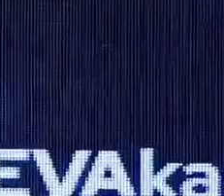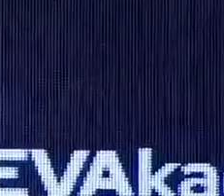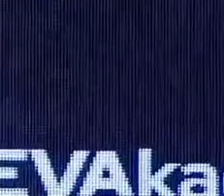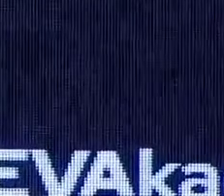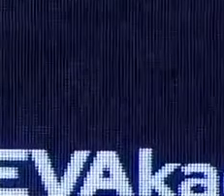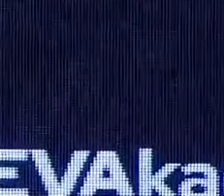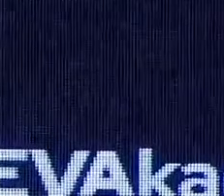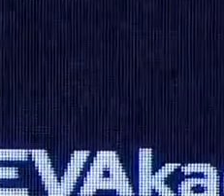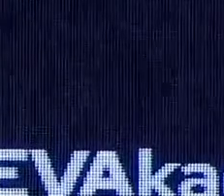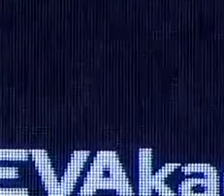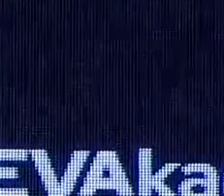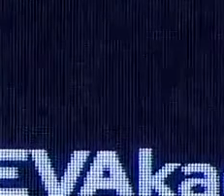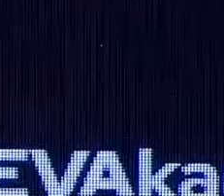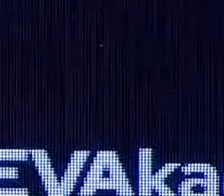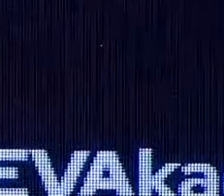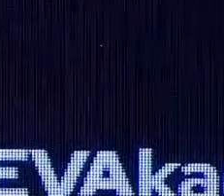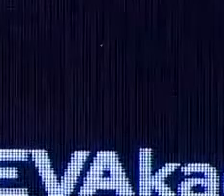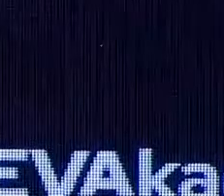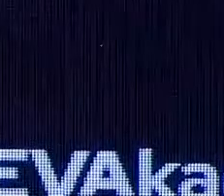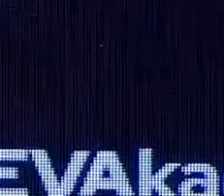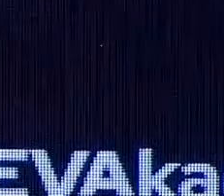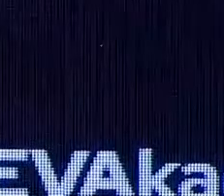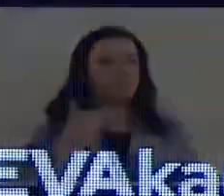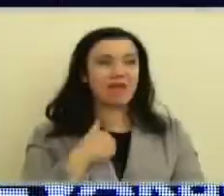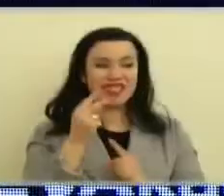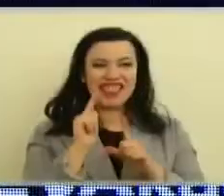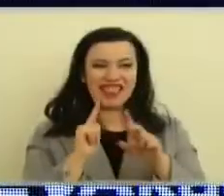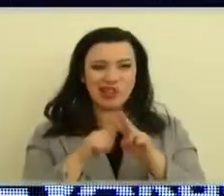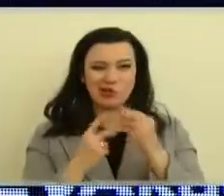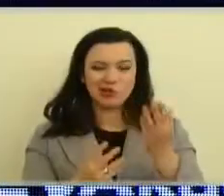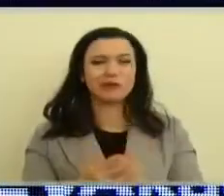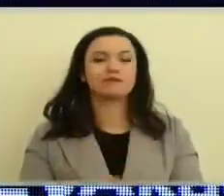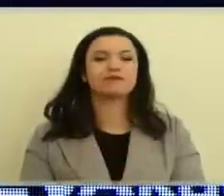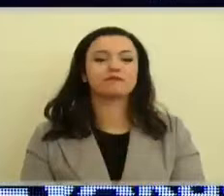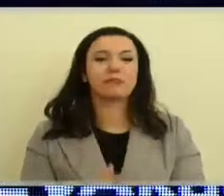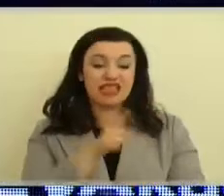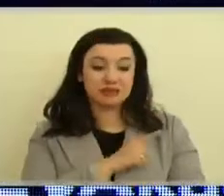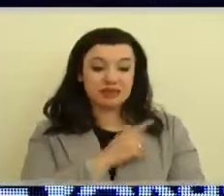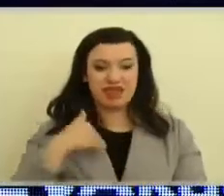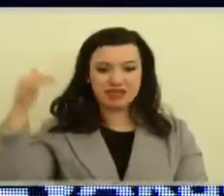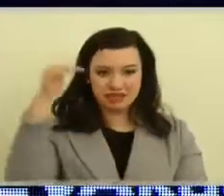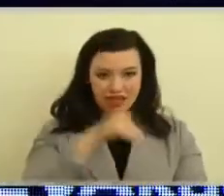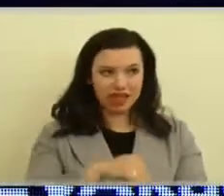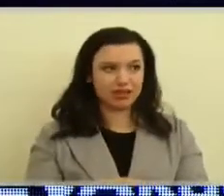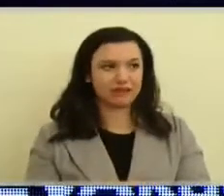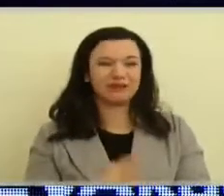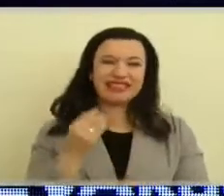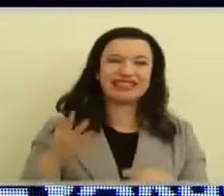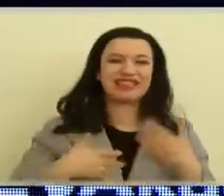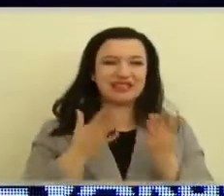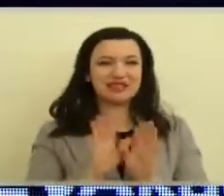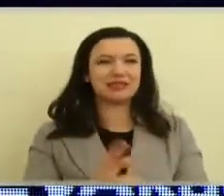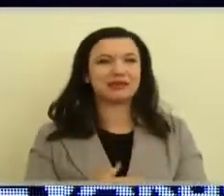Kıymetli katılımcılar, herkese merhabalar. Ben psikolog İknur Peder. İzmir'den geldim. Ay, biraz heyecan